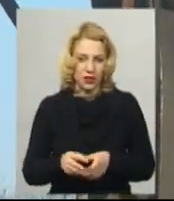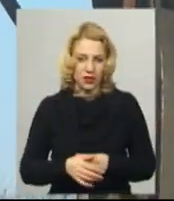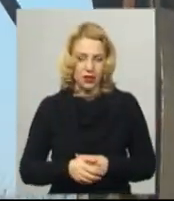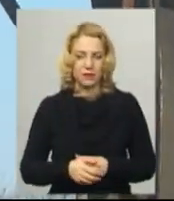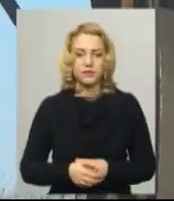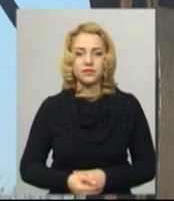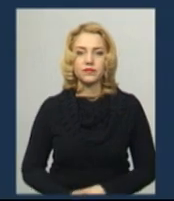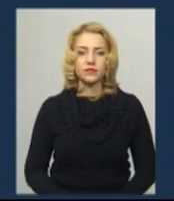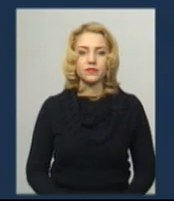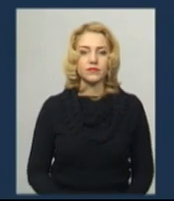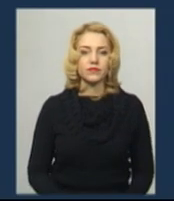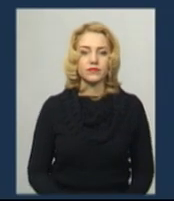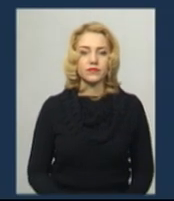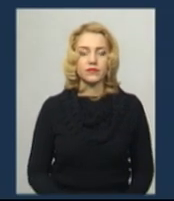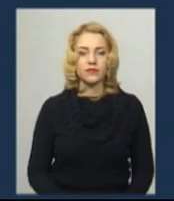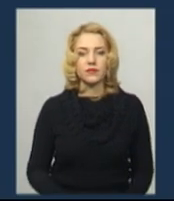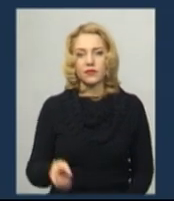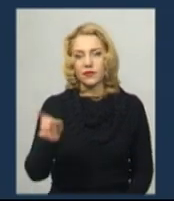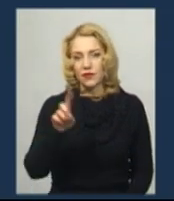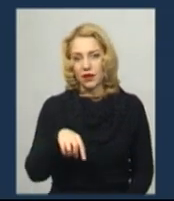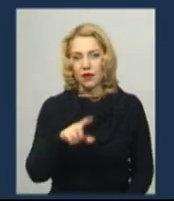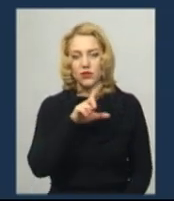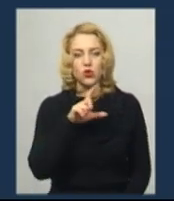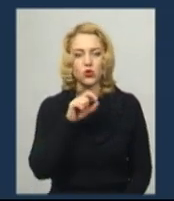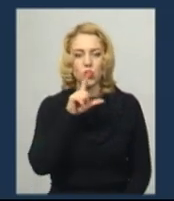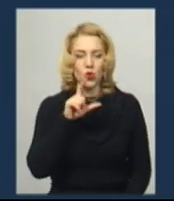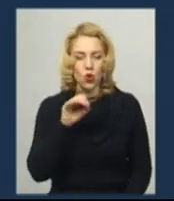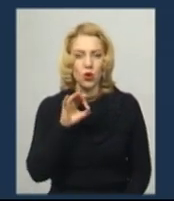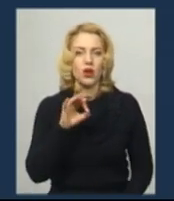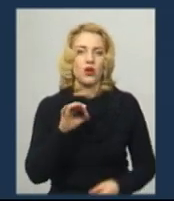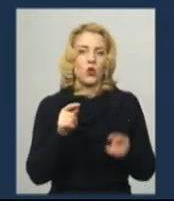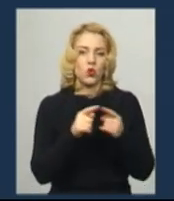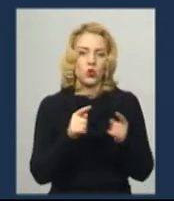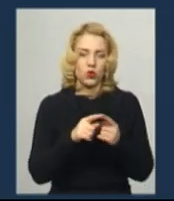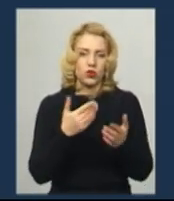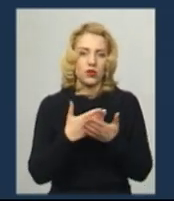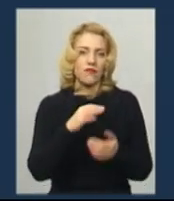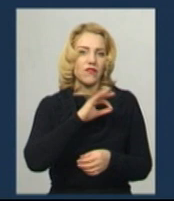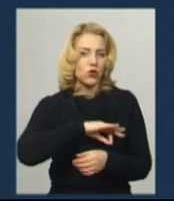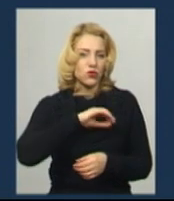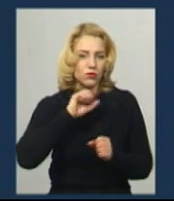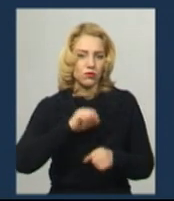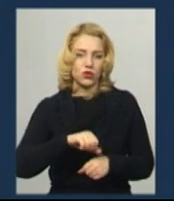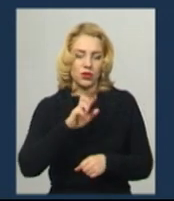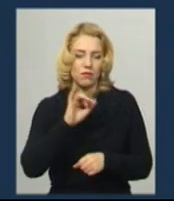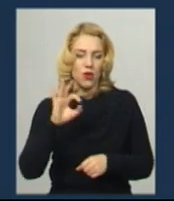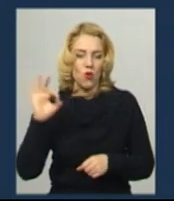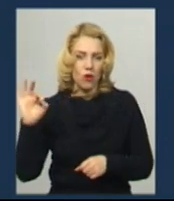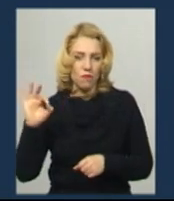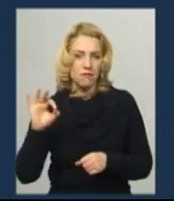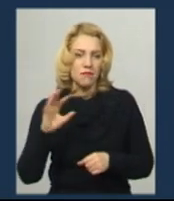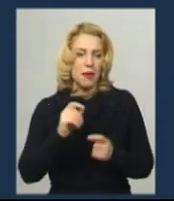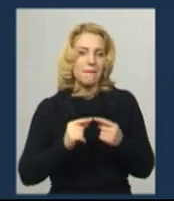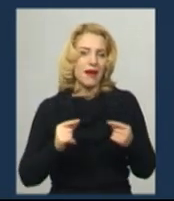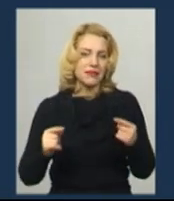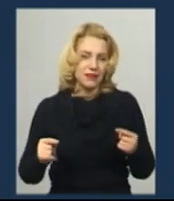ліги Наталя Міронова. Навіть в зоокуточках, в зоопарках можна використовувати біомасу певні частини цих